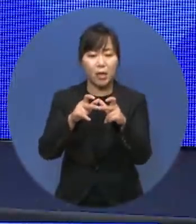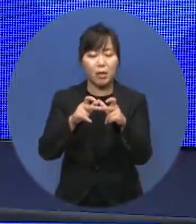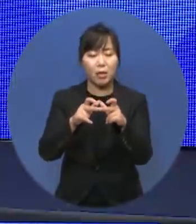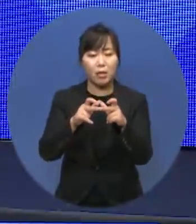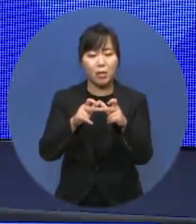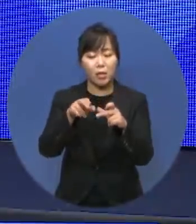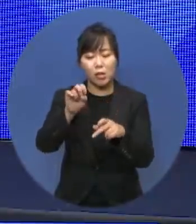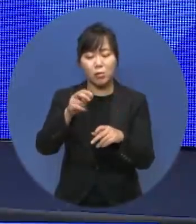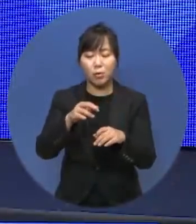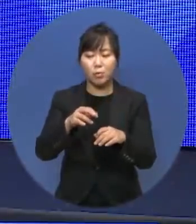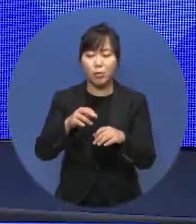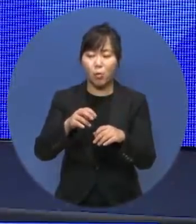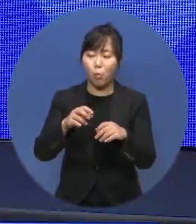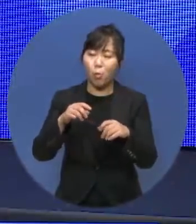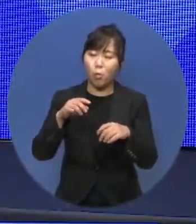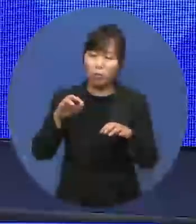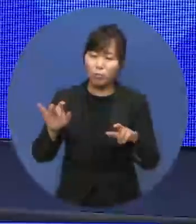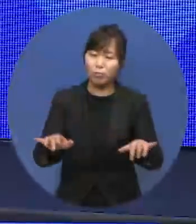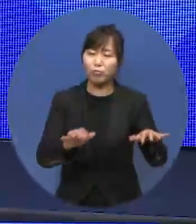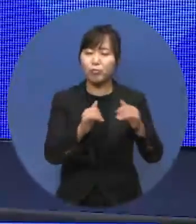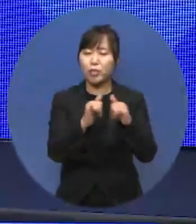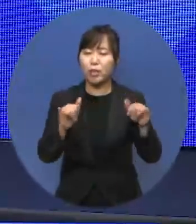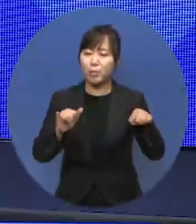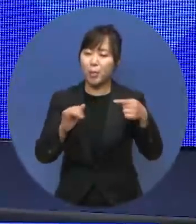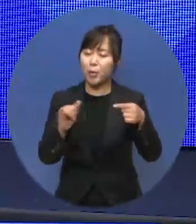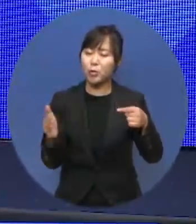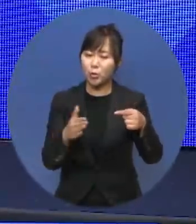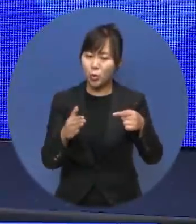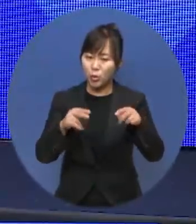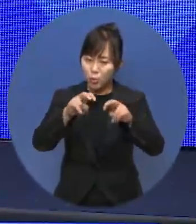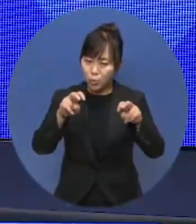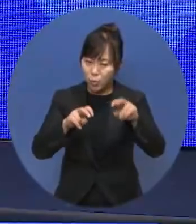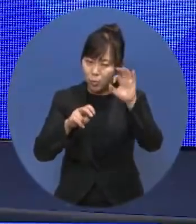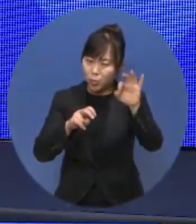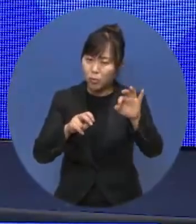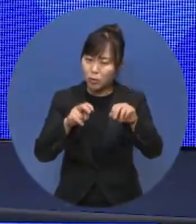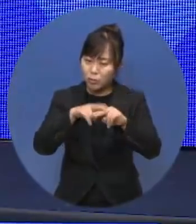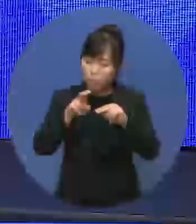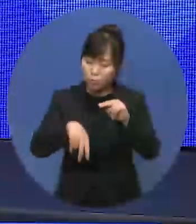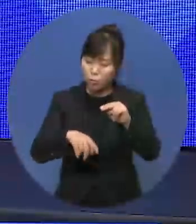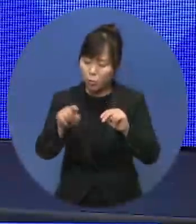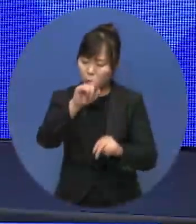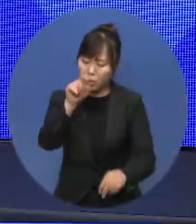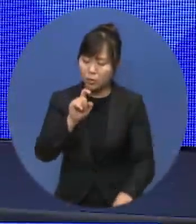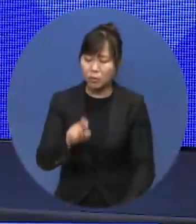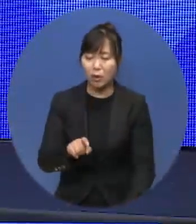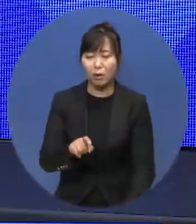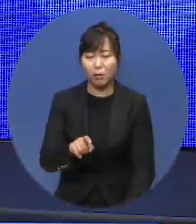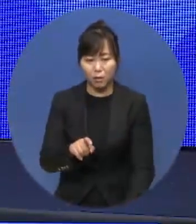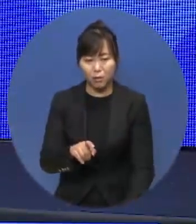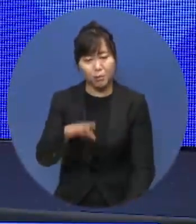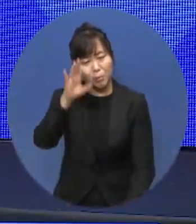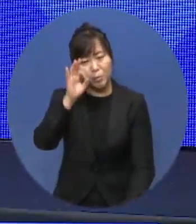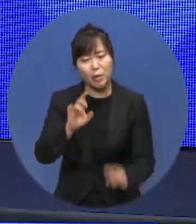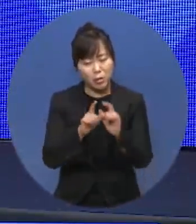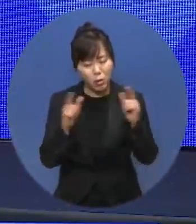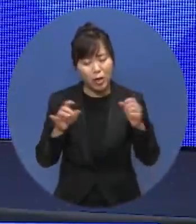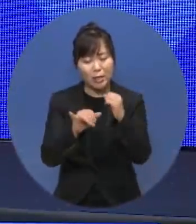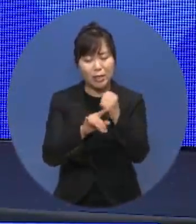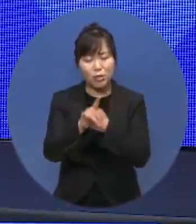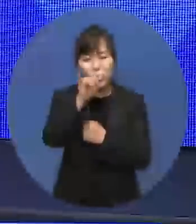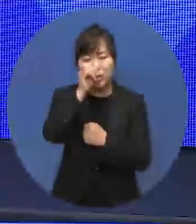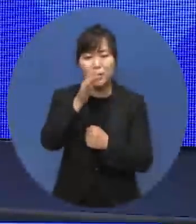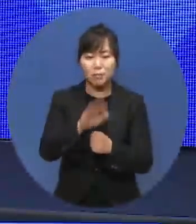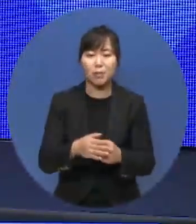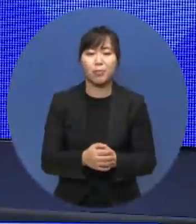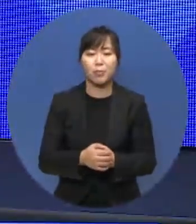명 가까이 되실 것 같아요. 근데 자체 분석을 해봤어요. 왜 그만두셨을까 이분들이. 근데 이제 보면 여러 가지 이유가